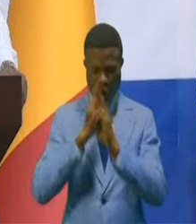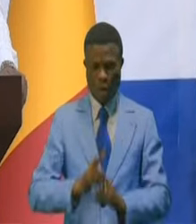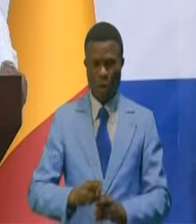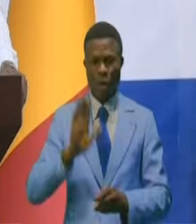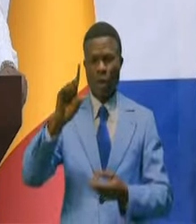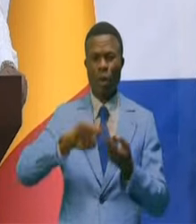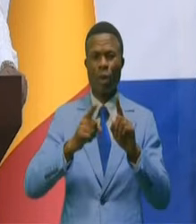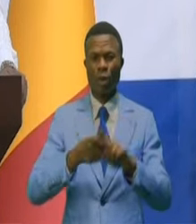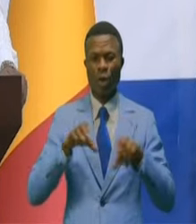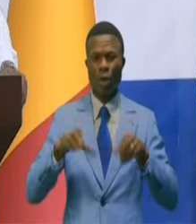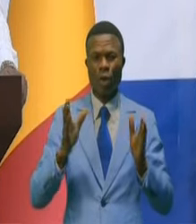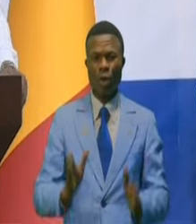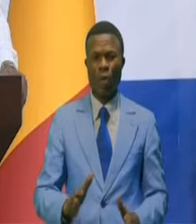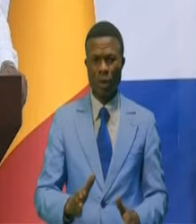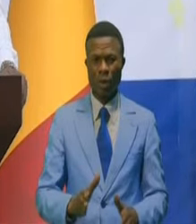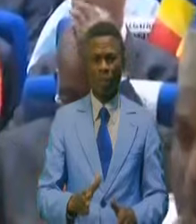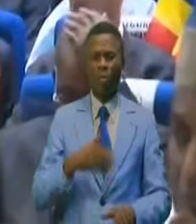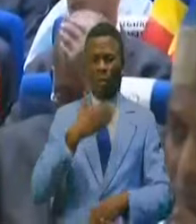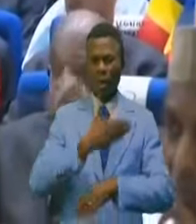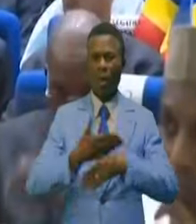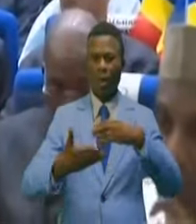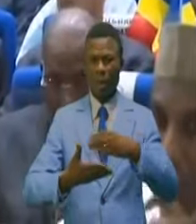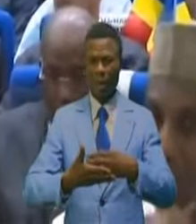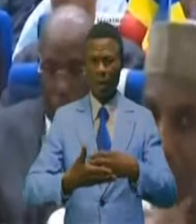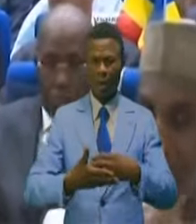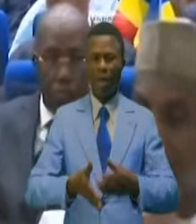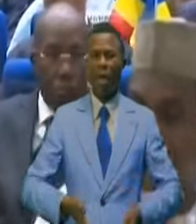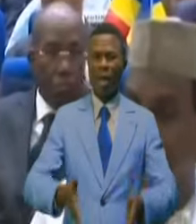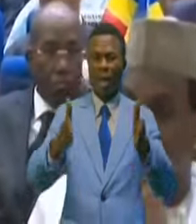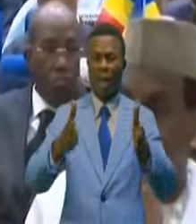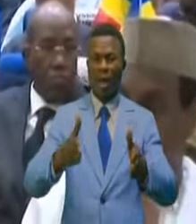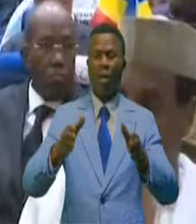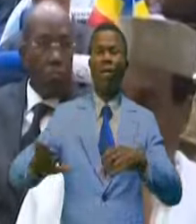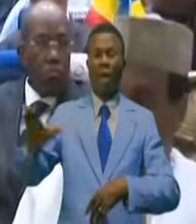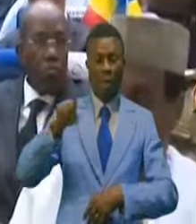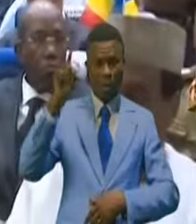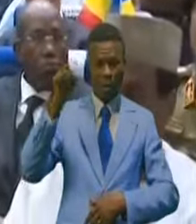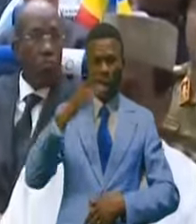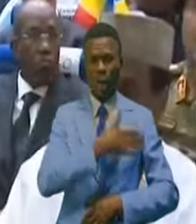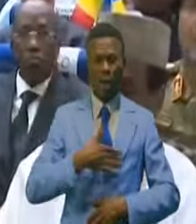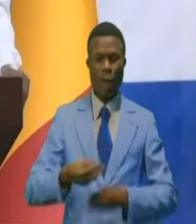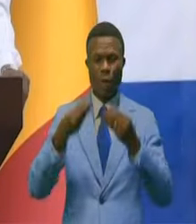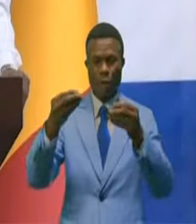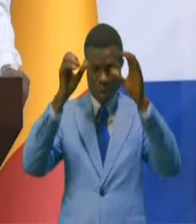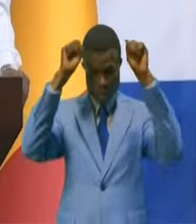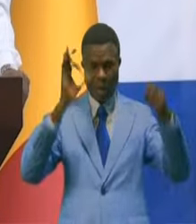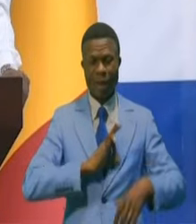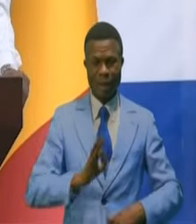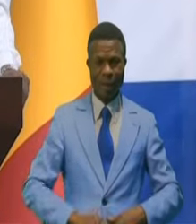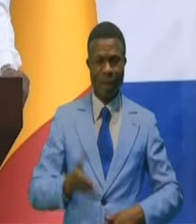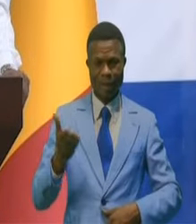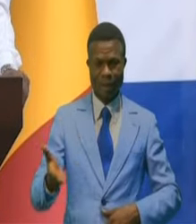son homologue congolais en baptisant une des avenues de la capitale tchadienne, président